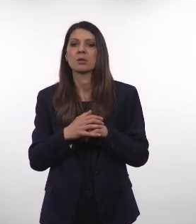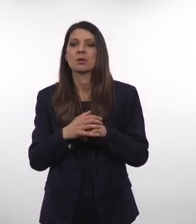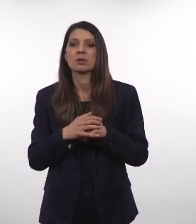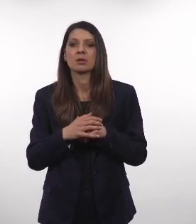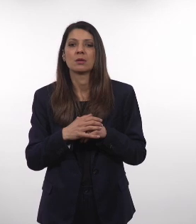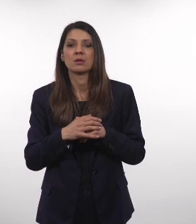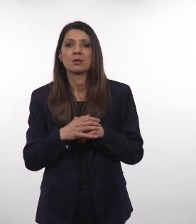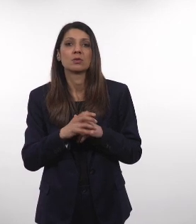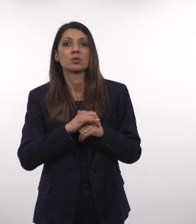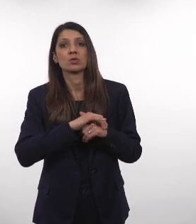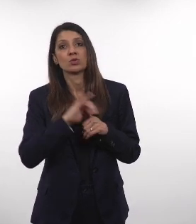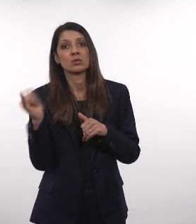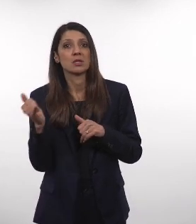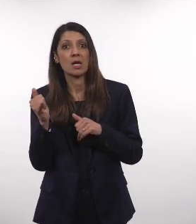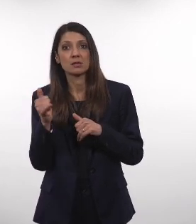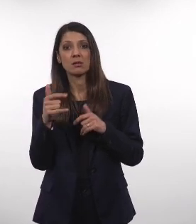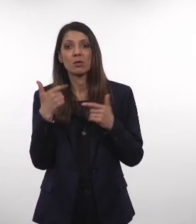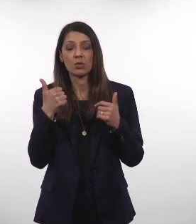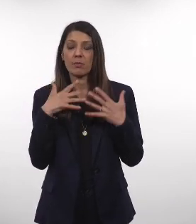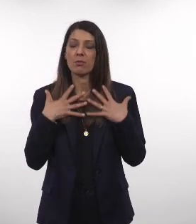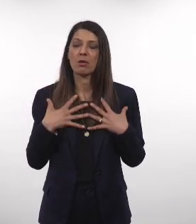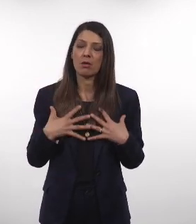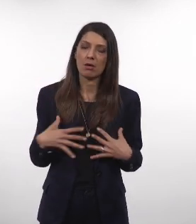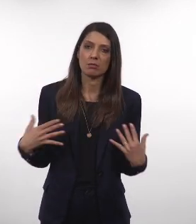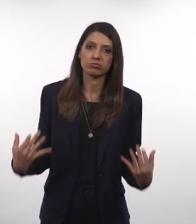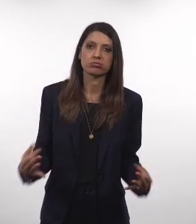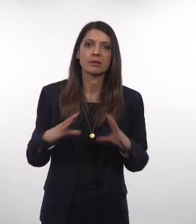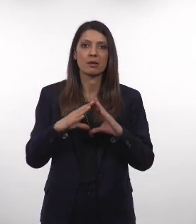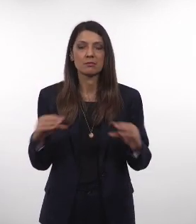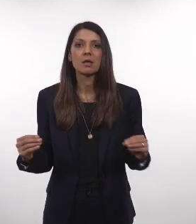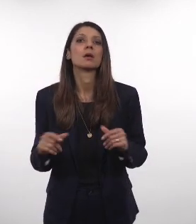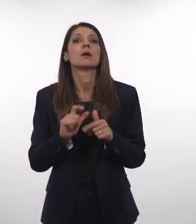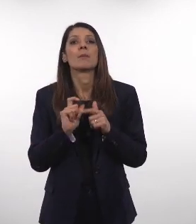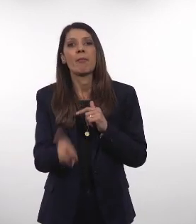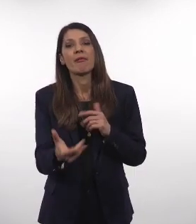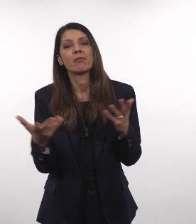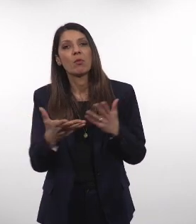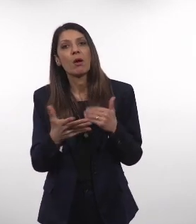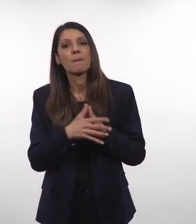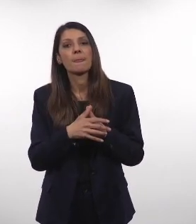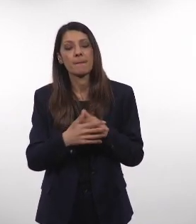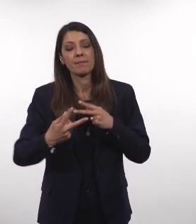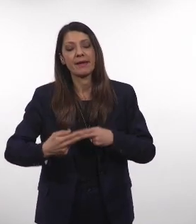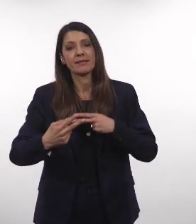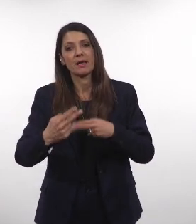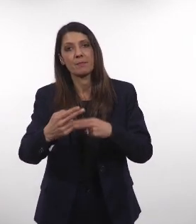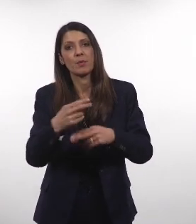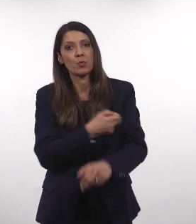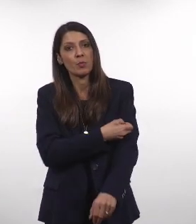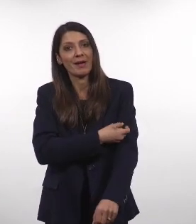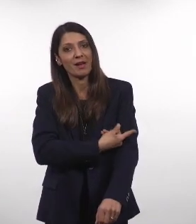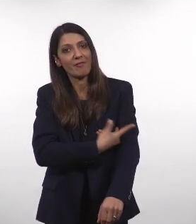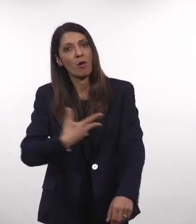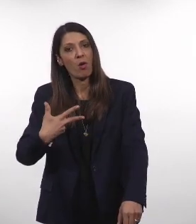gaz, jusqu'à ce que l'effet soit visible sur lui. Dans un deuxième temps, nous avons travaillé les différentes étapes du prélèvement sanguin,